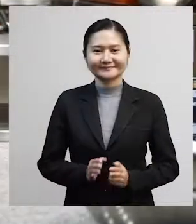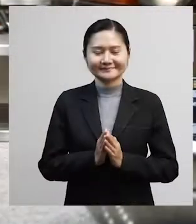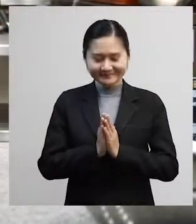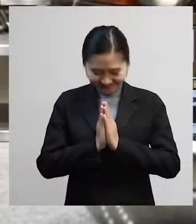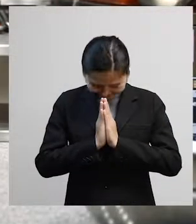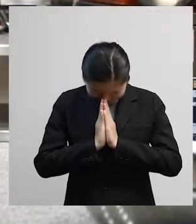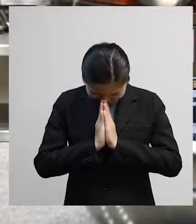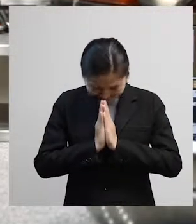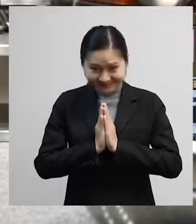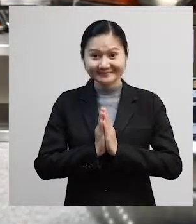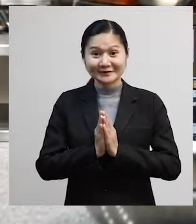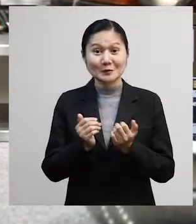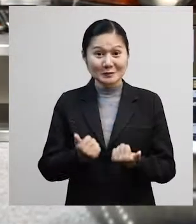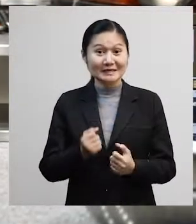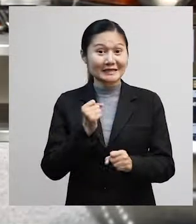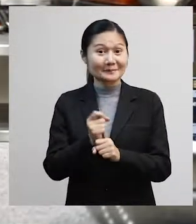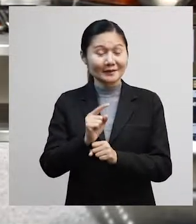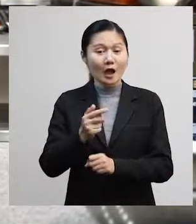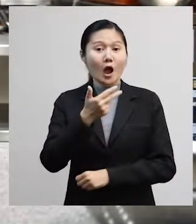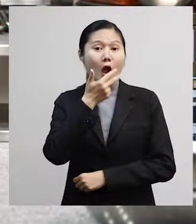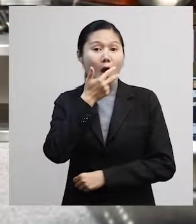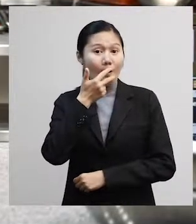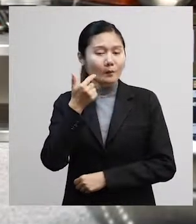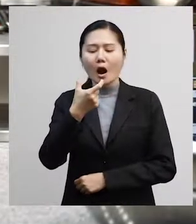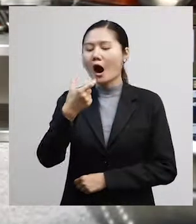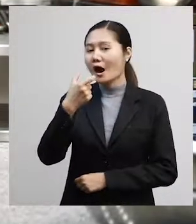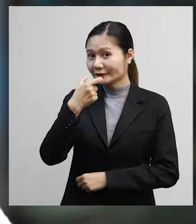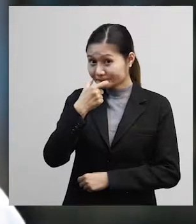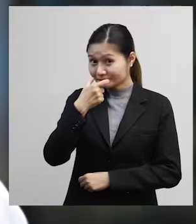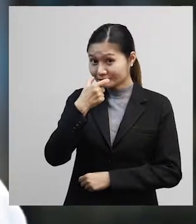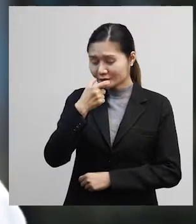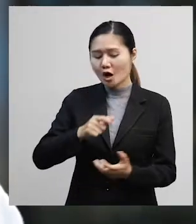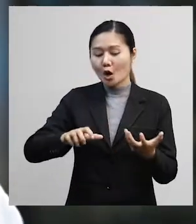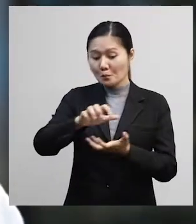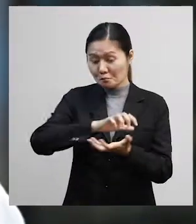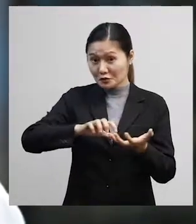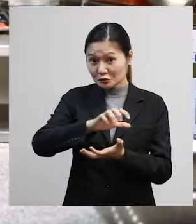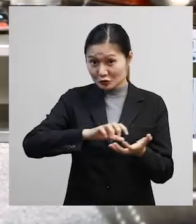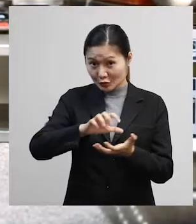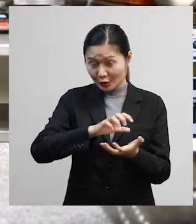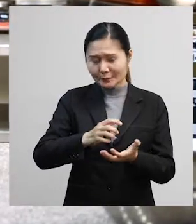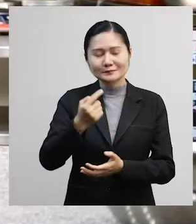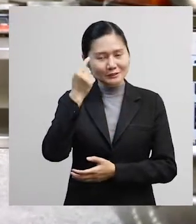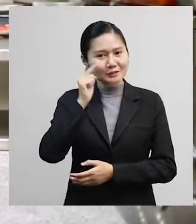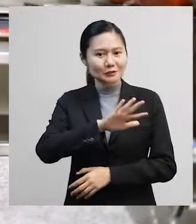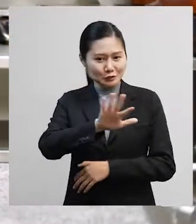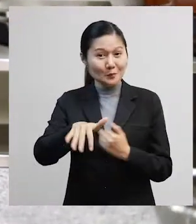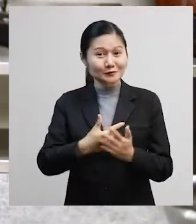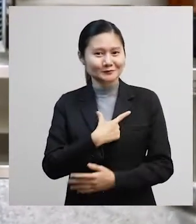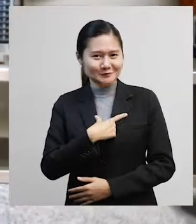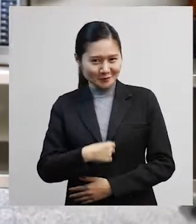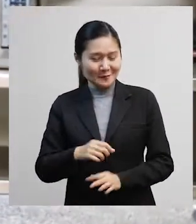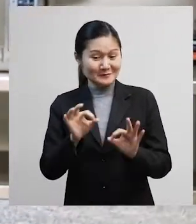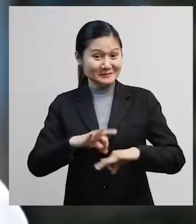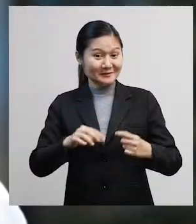วัสดีค่ะวันนี้เราจะมาทำคุกกี้กันนะคะซึ่งส่วนผสมหลักของคุกกี้ของเราในวันนี้คิดว่าน่าจะถูกใจหลายๆคน